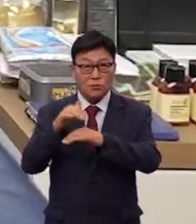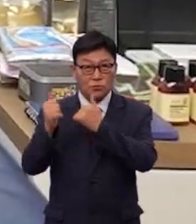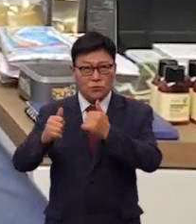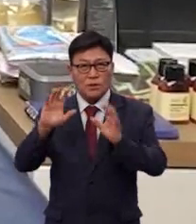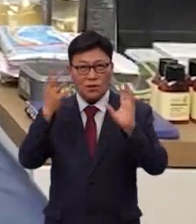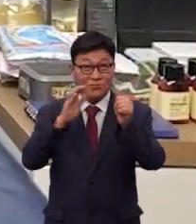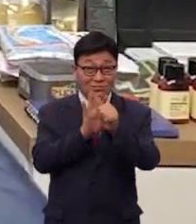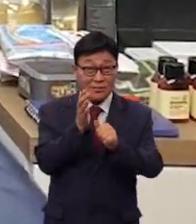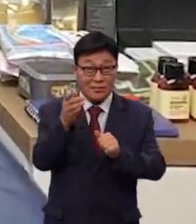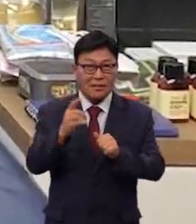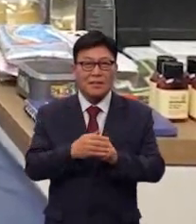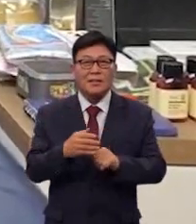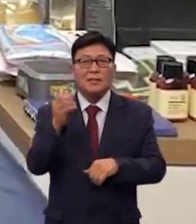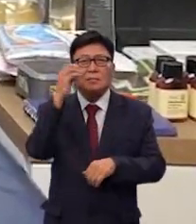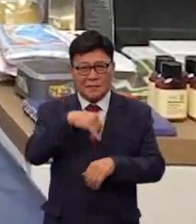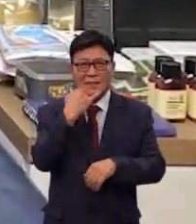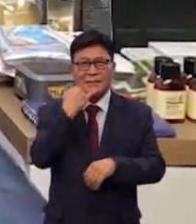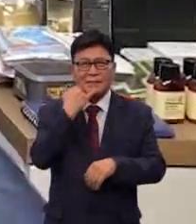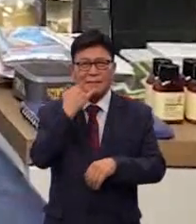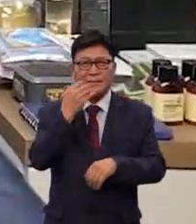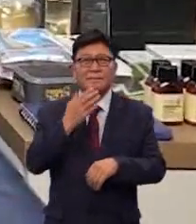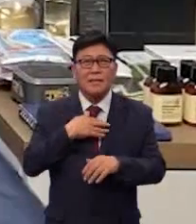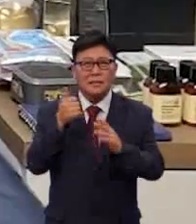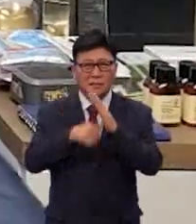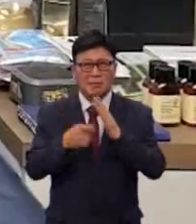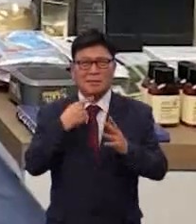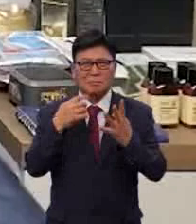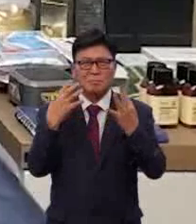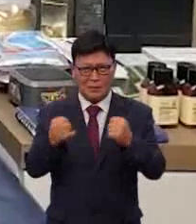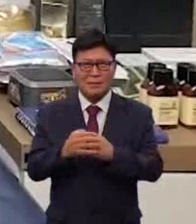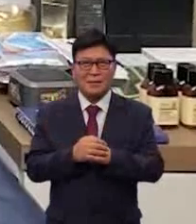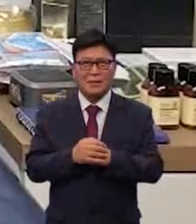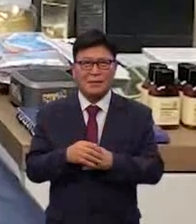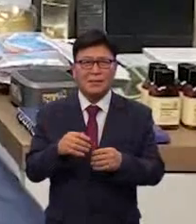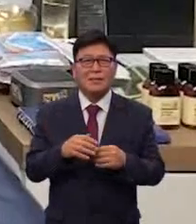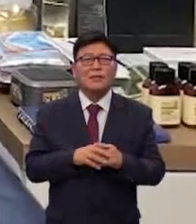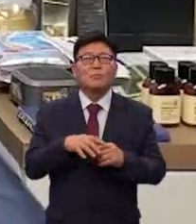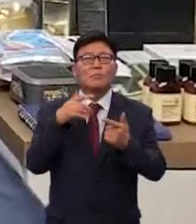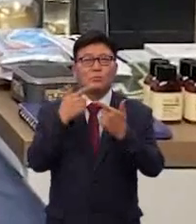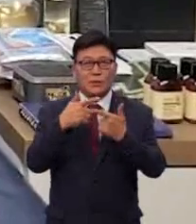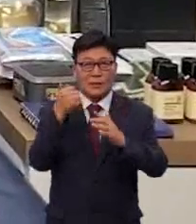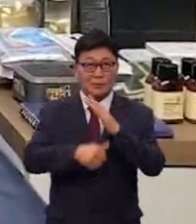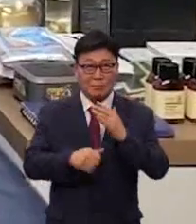모든 분들의 재도전을 응원합니다. 마! 개한타! 나도 실패만